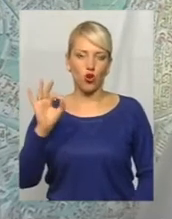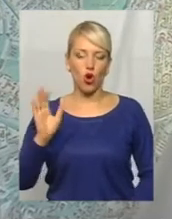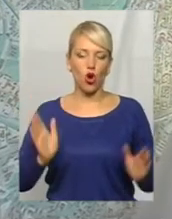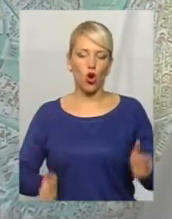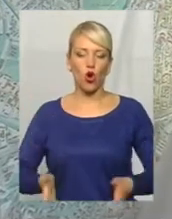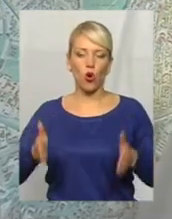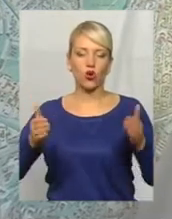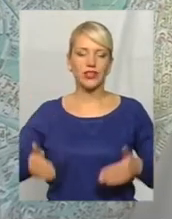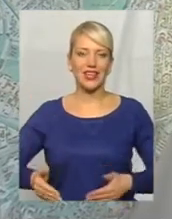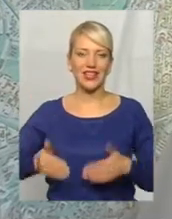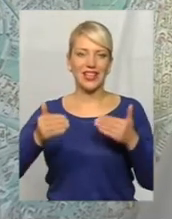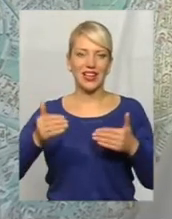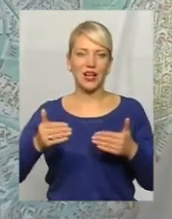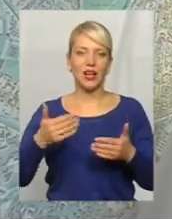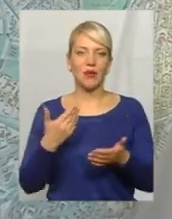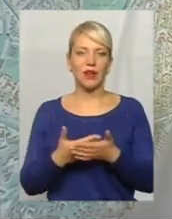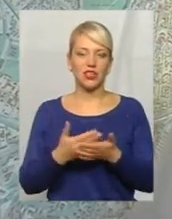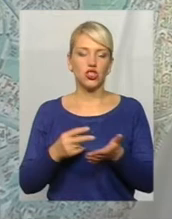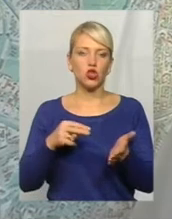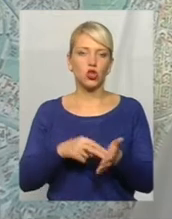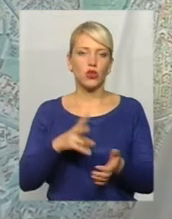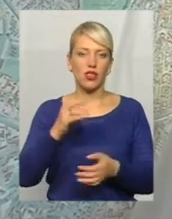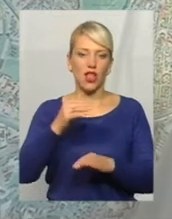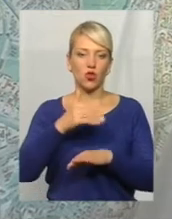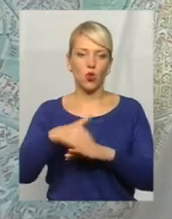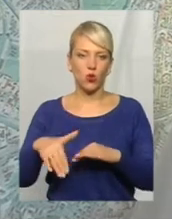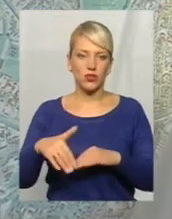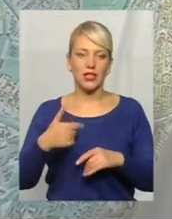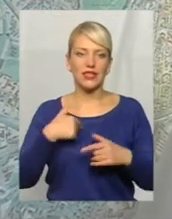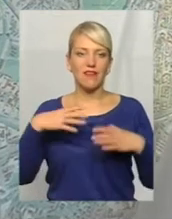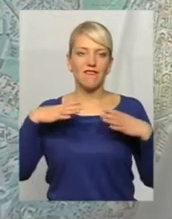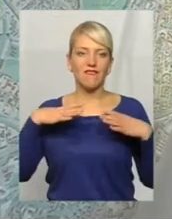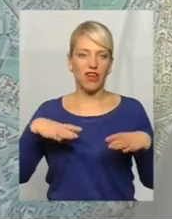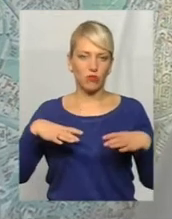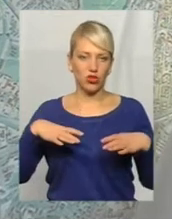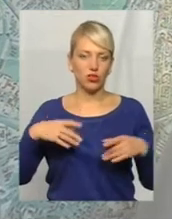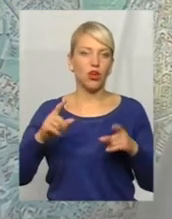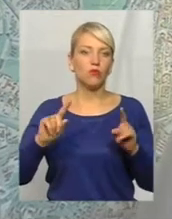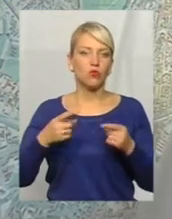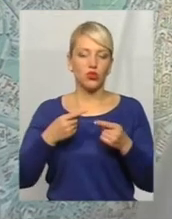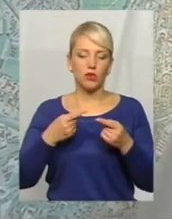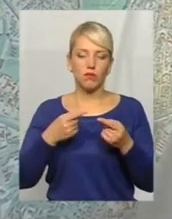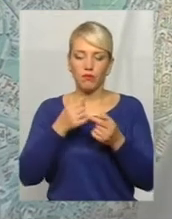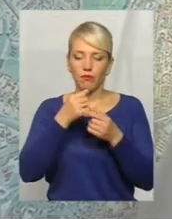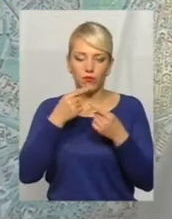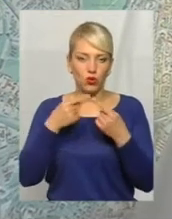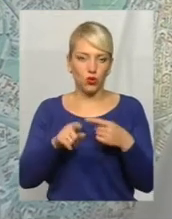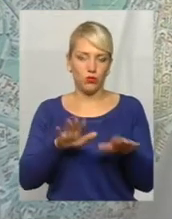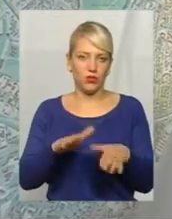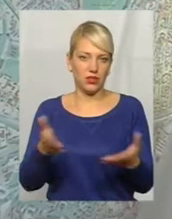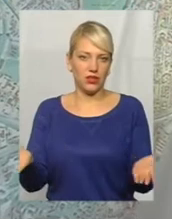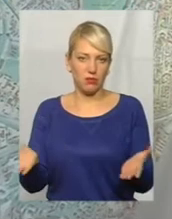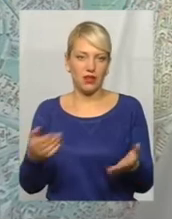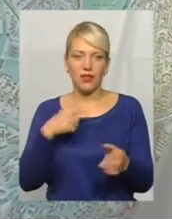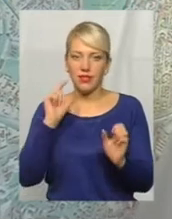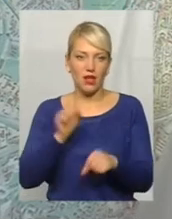Кам'янецькій стоять практично на дорозі. Ну, це вимушений крок, тому що більше їх розмістити ніде неможливо. Це